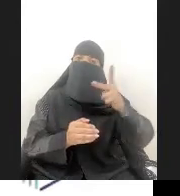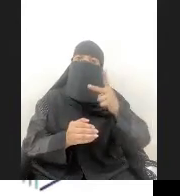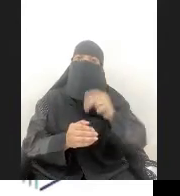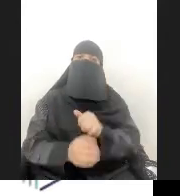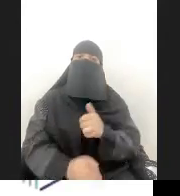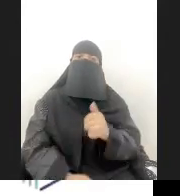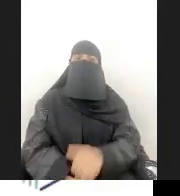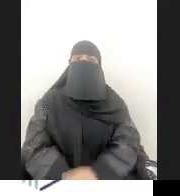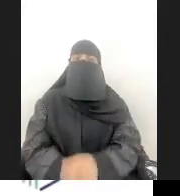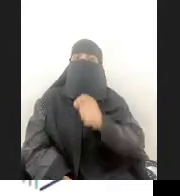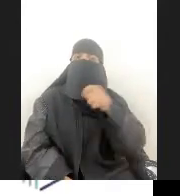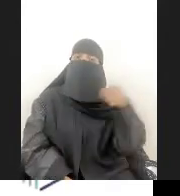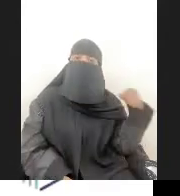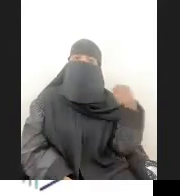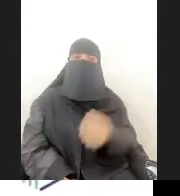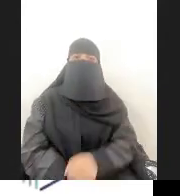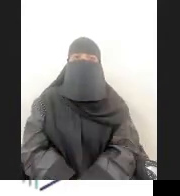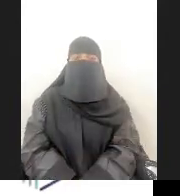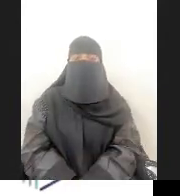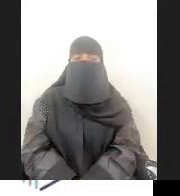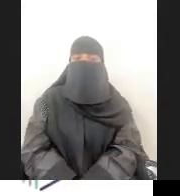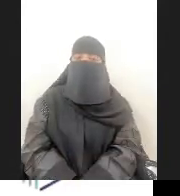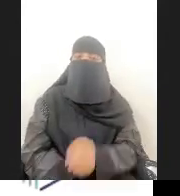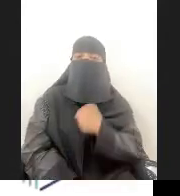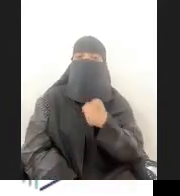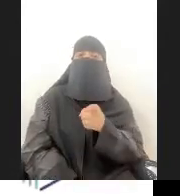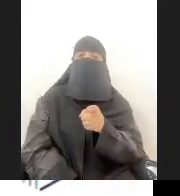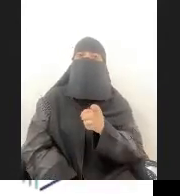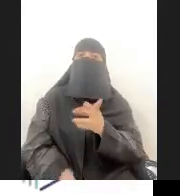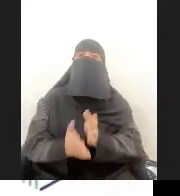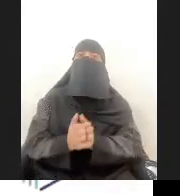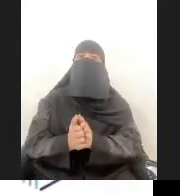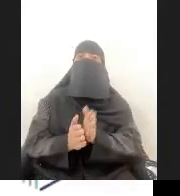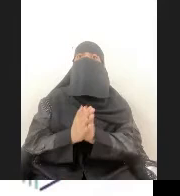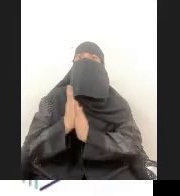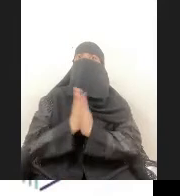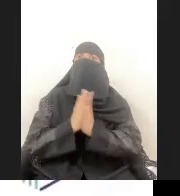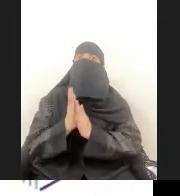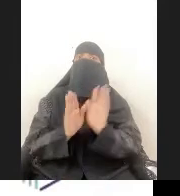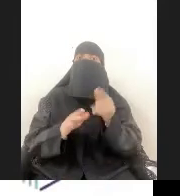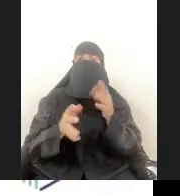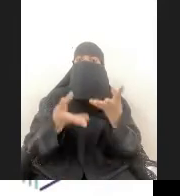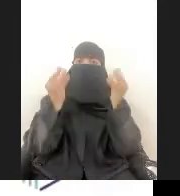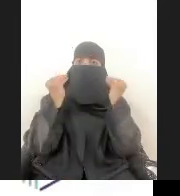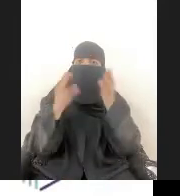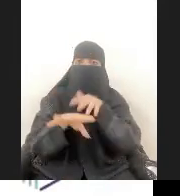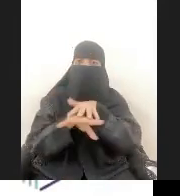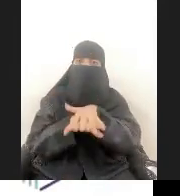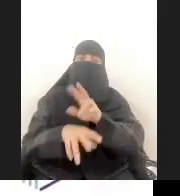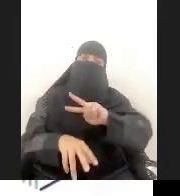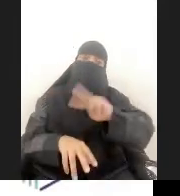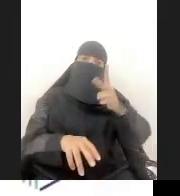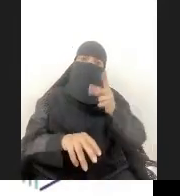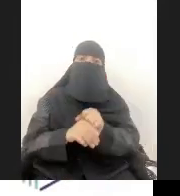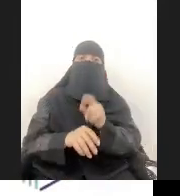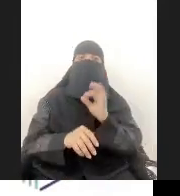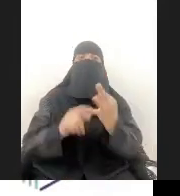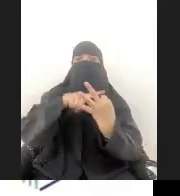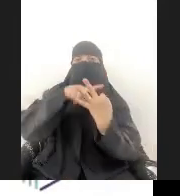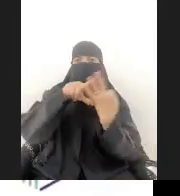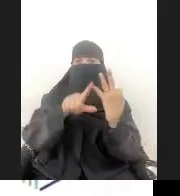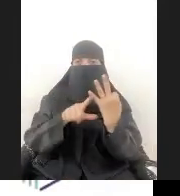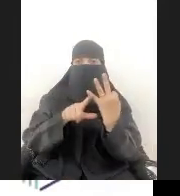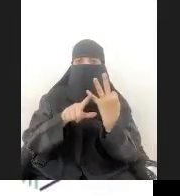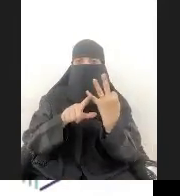1998، ولكن لا يزال فعال خصوصا في التعلم المدمج. يختلف عن بقية نماذج التصميم، هو له ثلاث